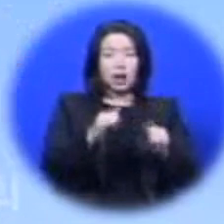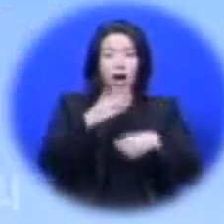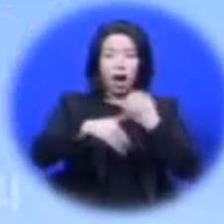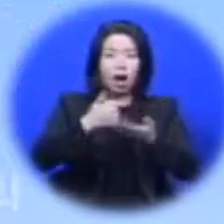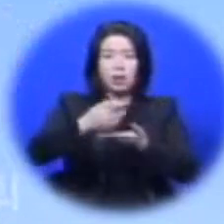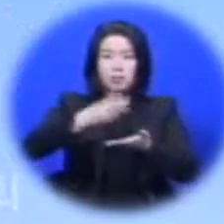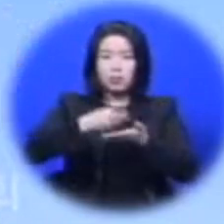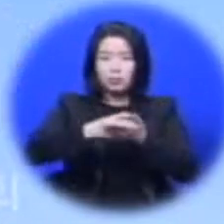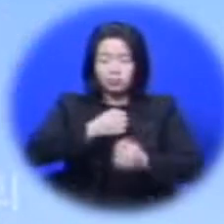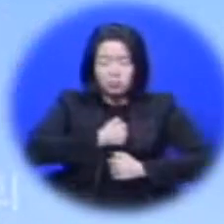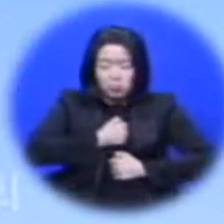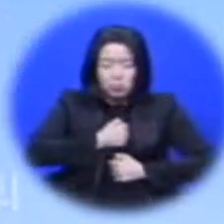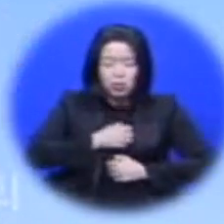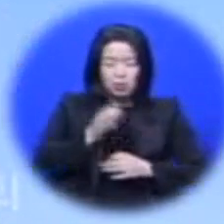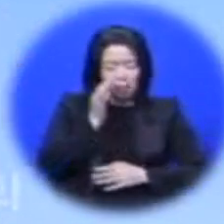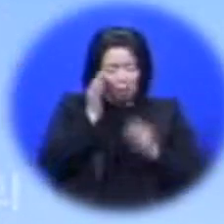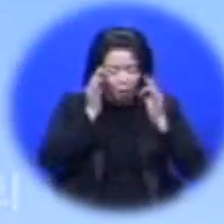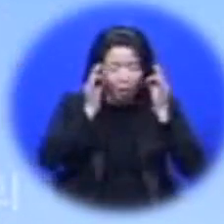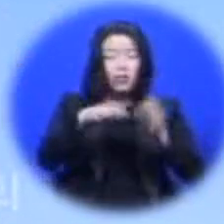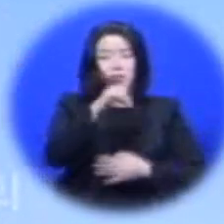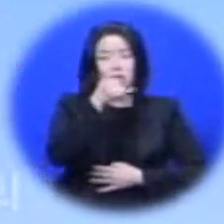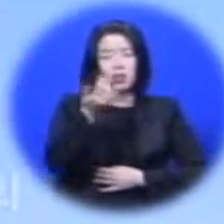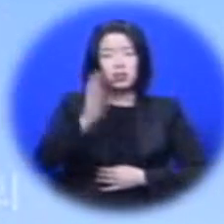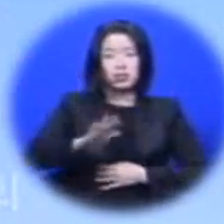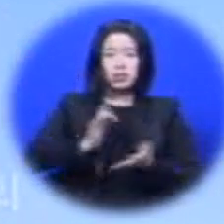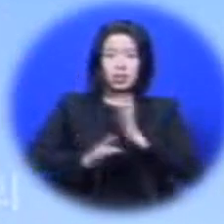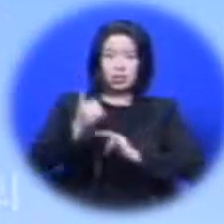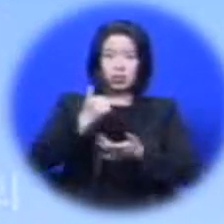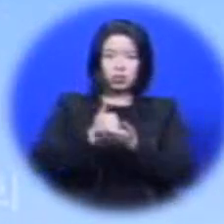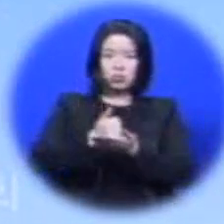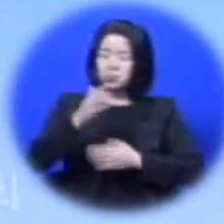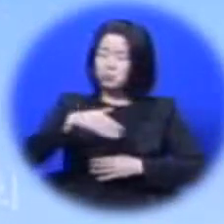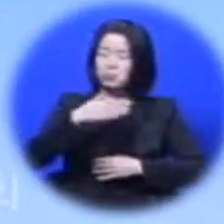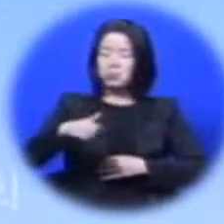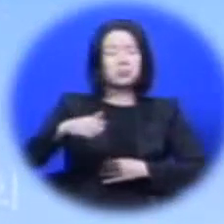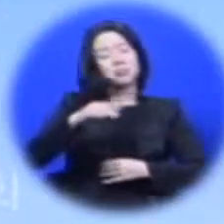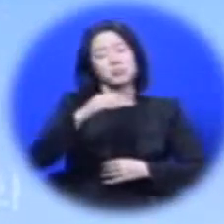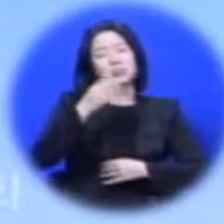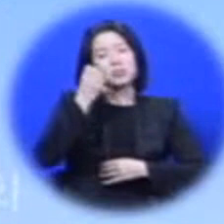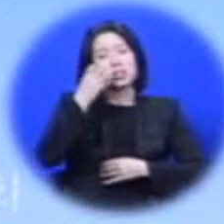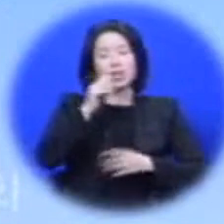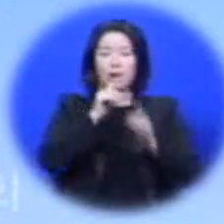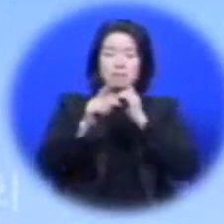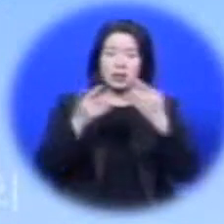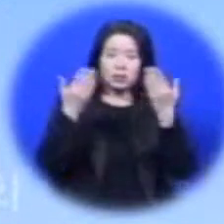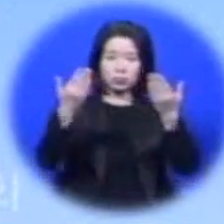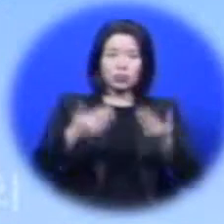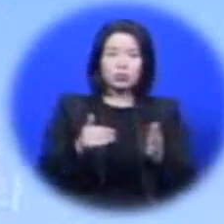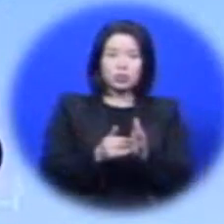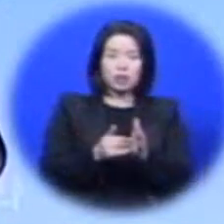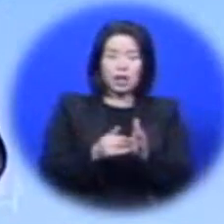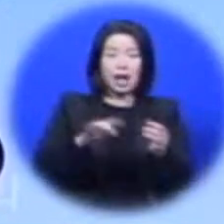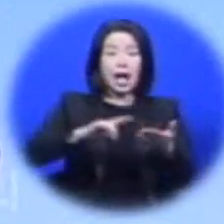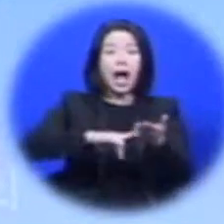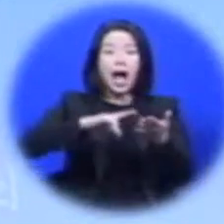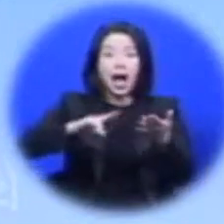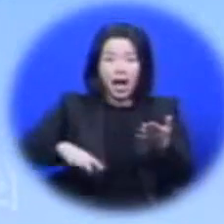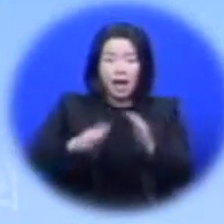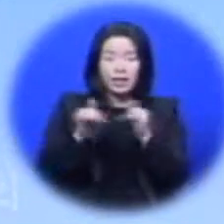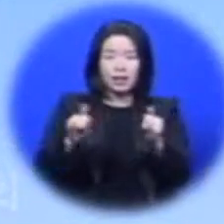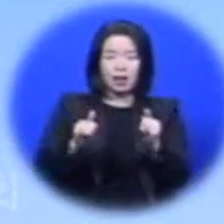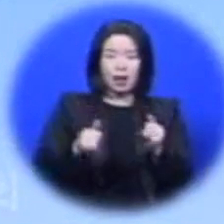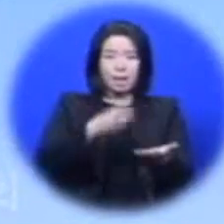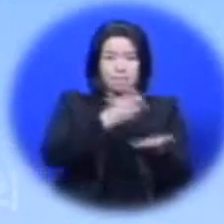얼마나 애를 썼습니까? 그런데 예수님은 전혀 이상한 말씀을 하시기를 세리가